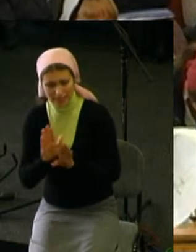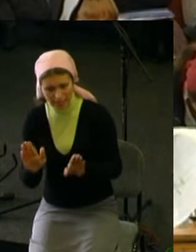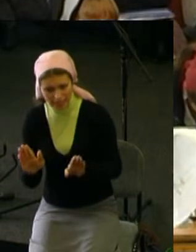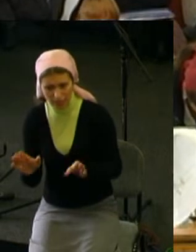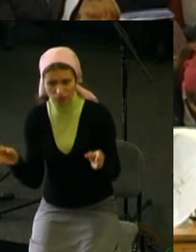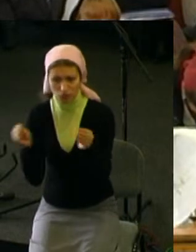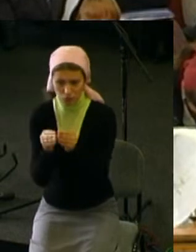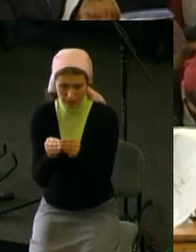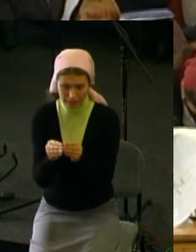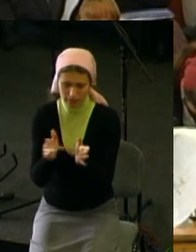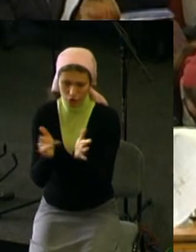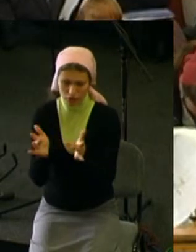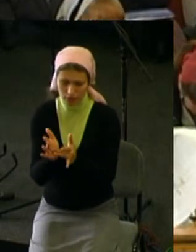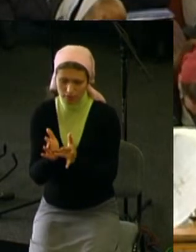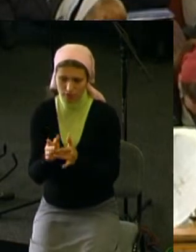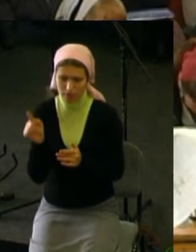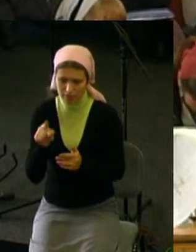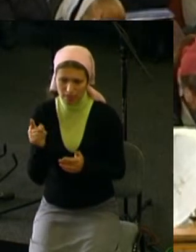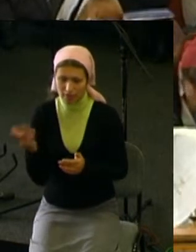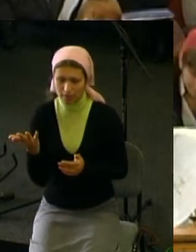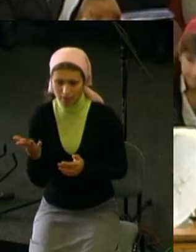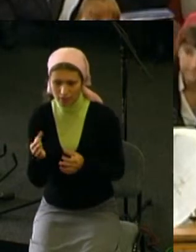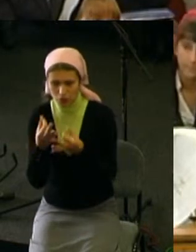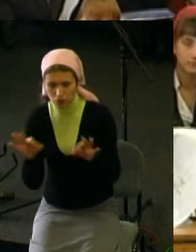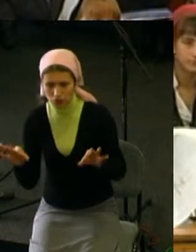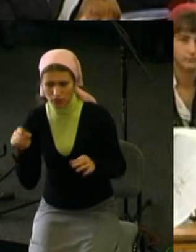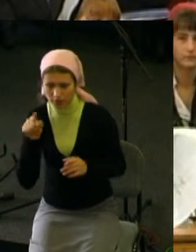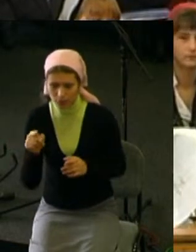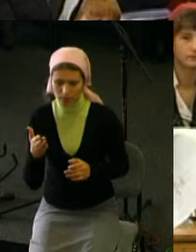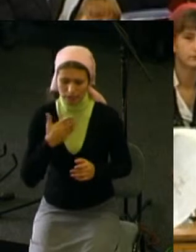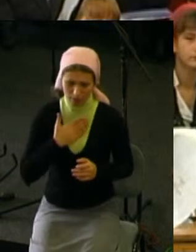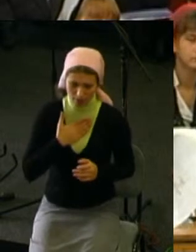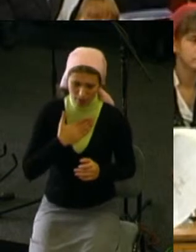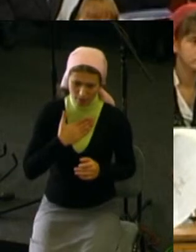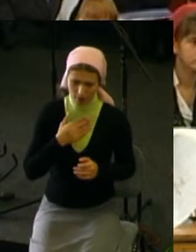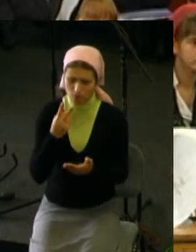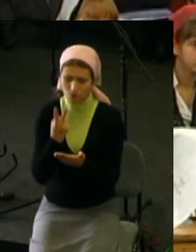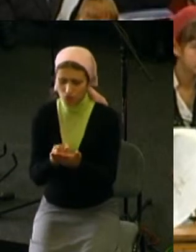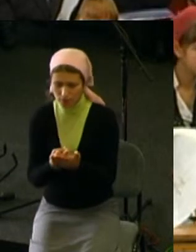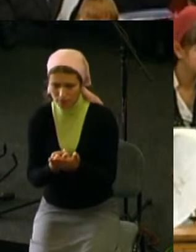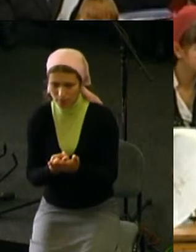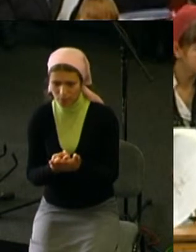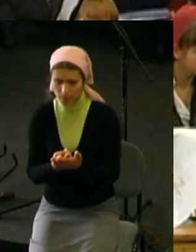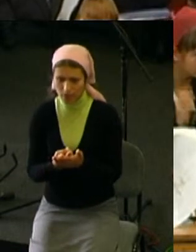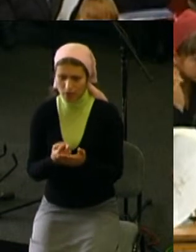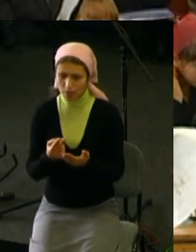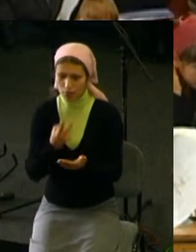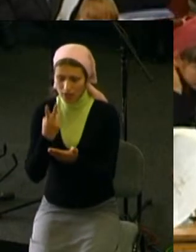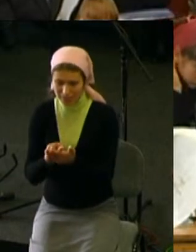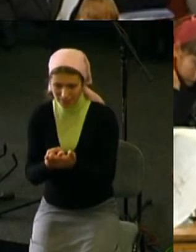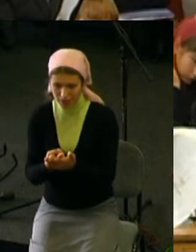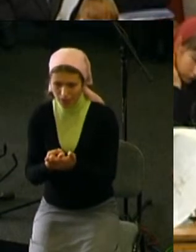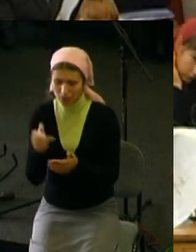з Ісусом Христом дозволяє тобі мені видимо доказати і